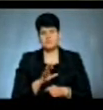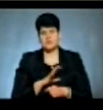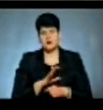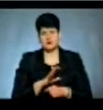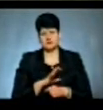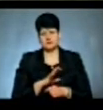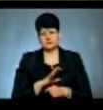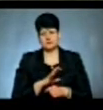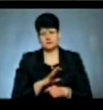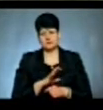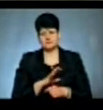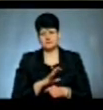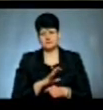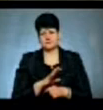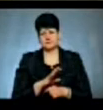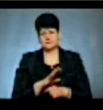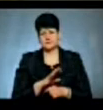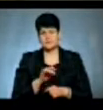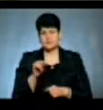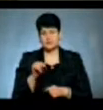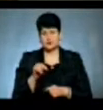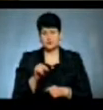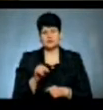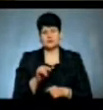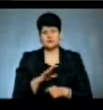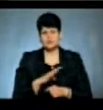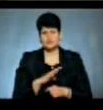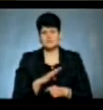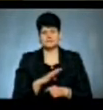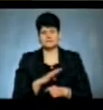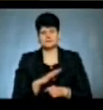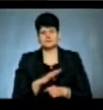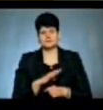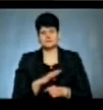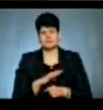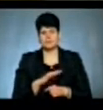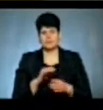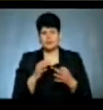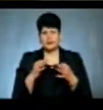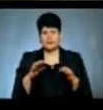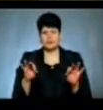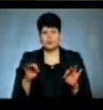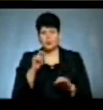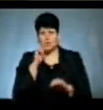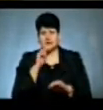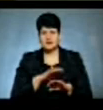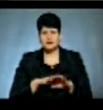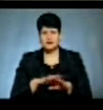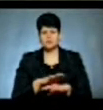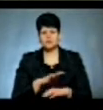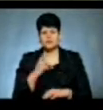багатою, щоб тут панувала демократія. Український народ був